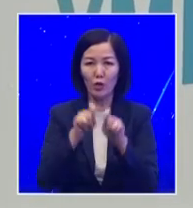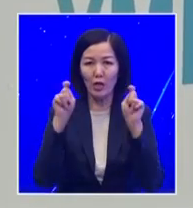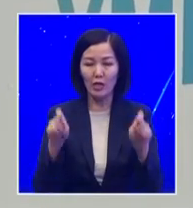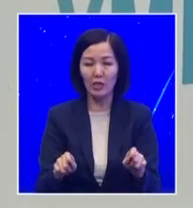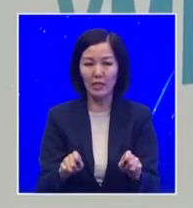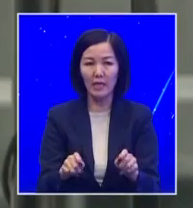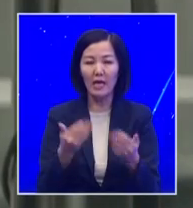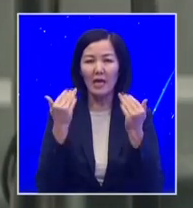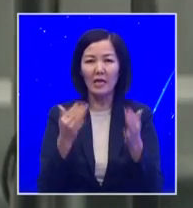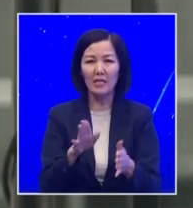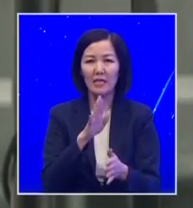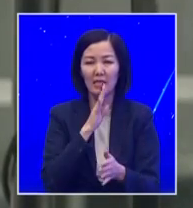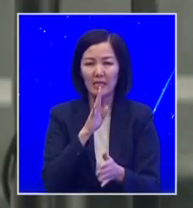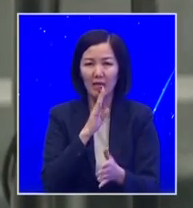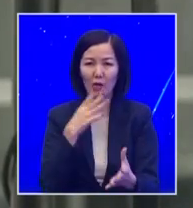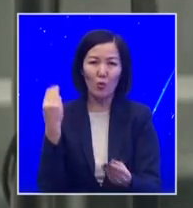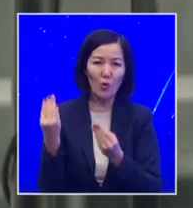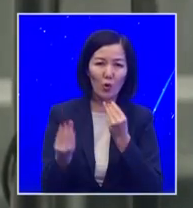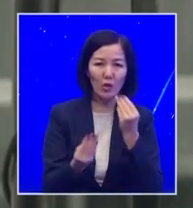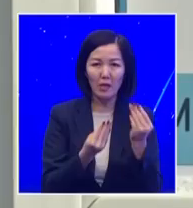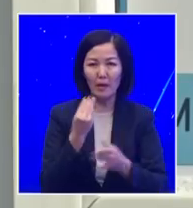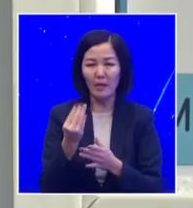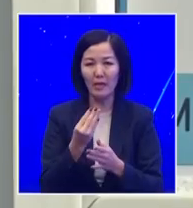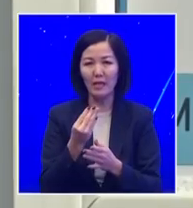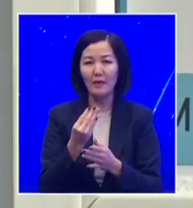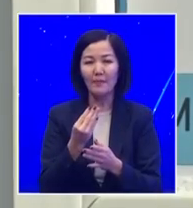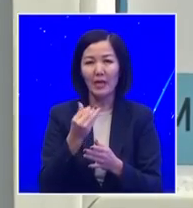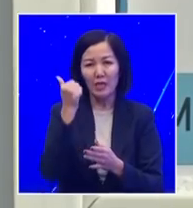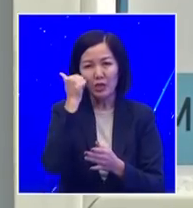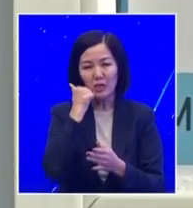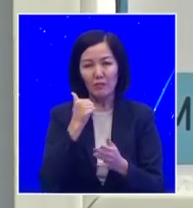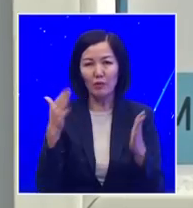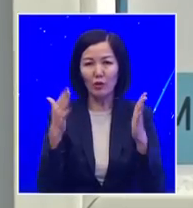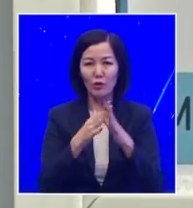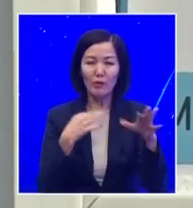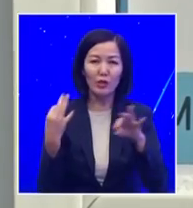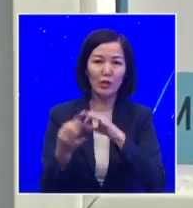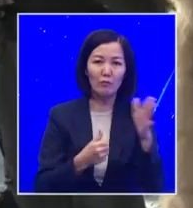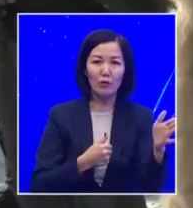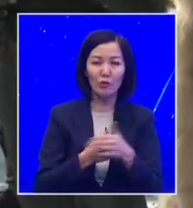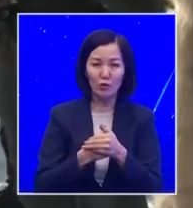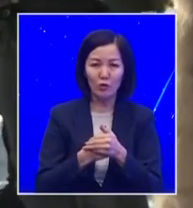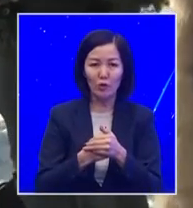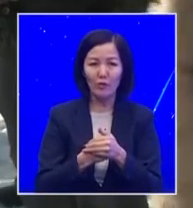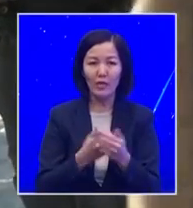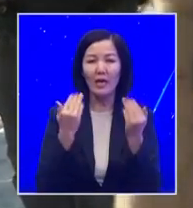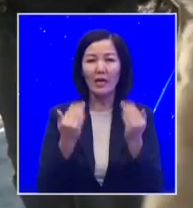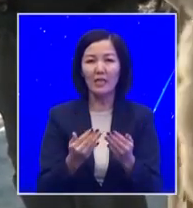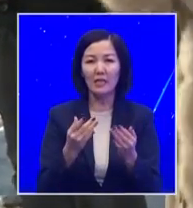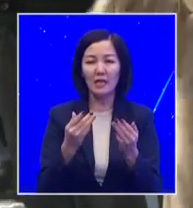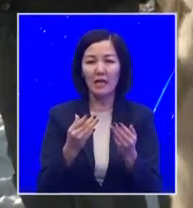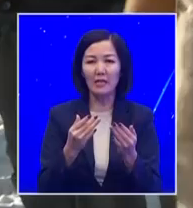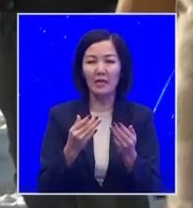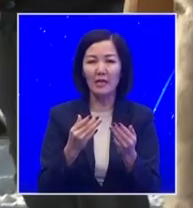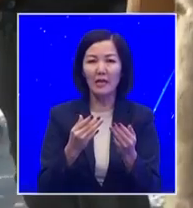тәрбиеден олқылық жіберіп, аты жаман қарттар мен жетімдер үйін жабалмай жүргенде үміт бесігі деп аталып, кінәсіз шақалақтардың